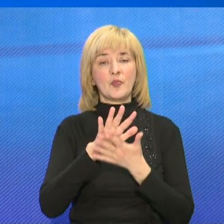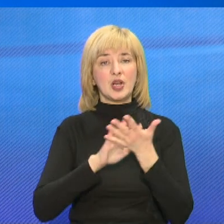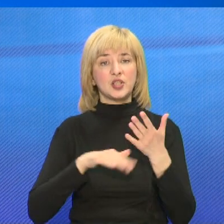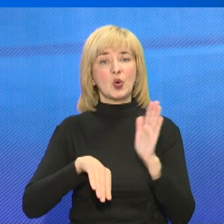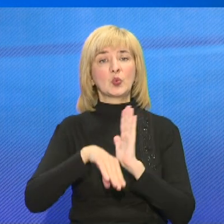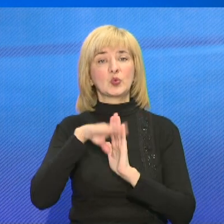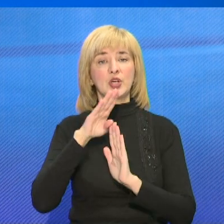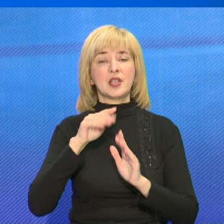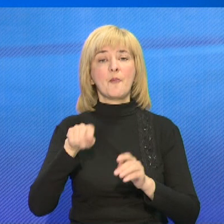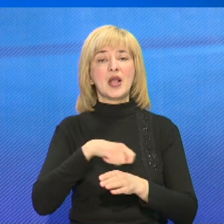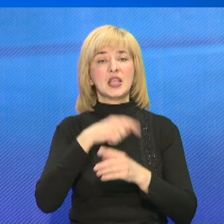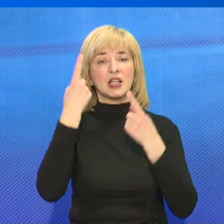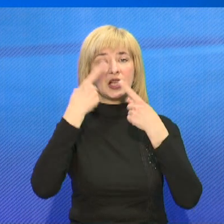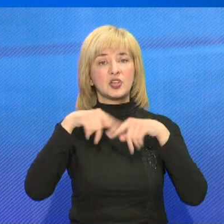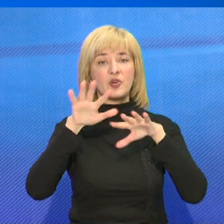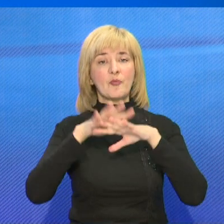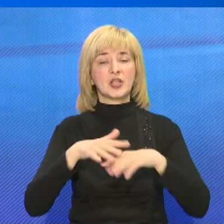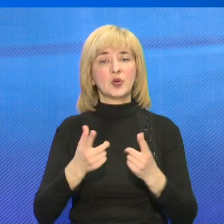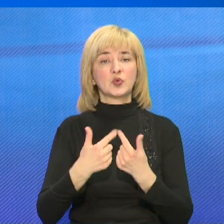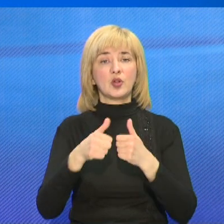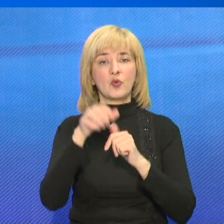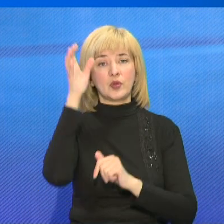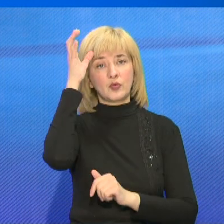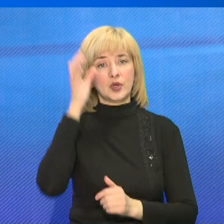удосконаление материально-технической базы установ эдукации.